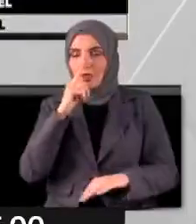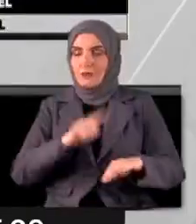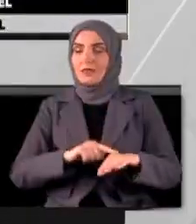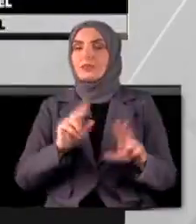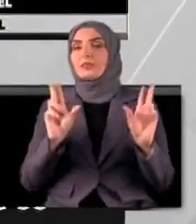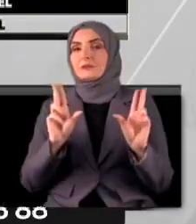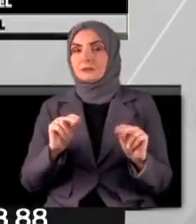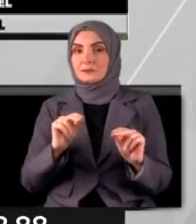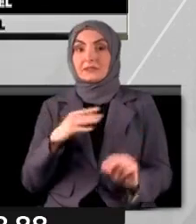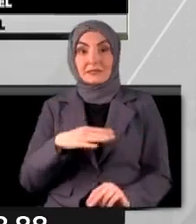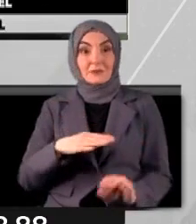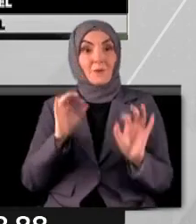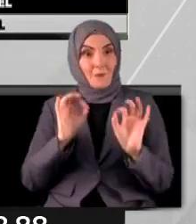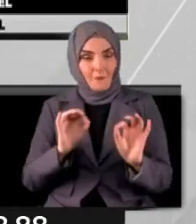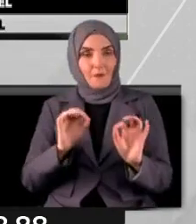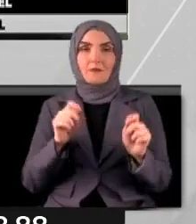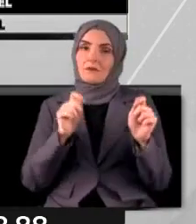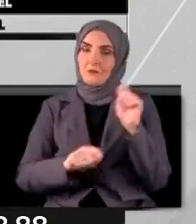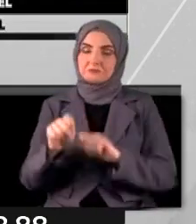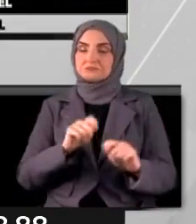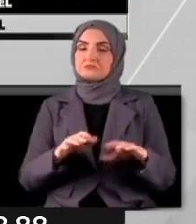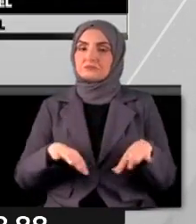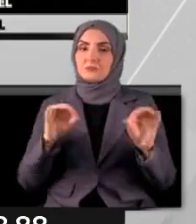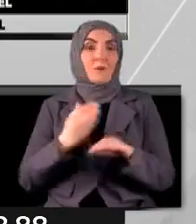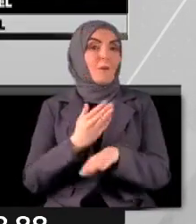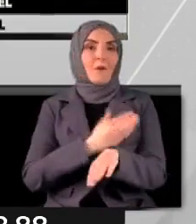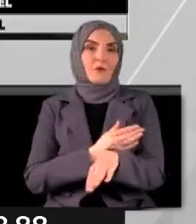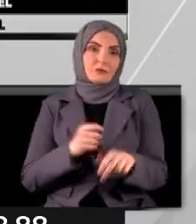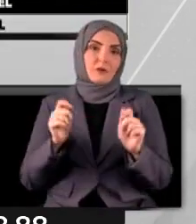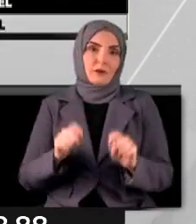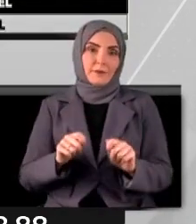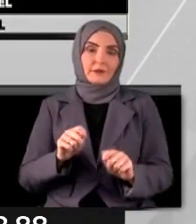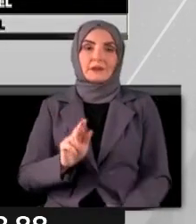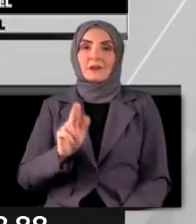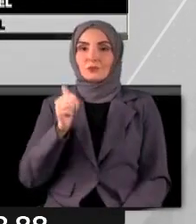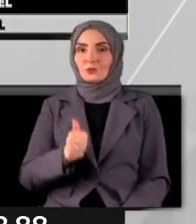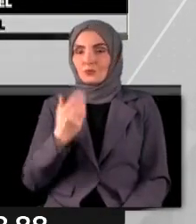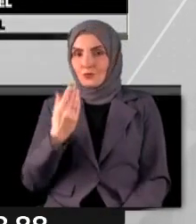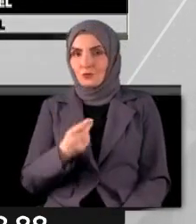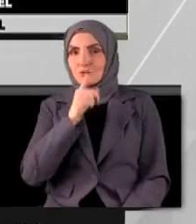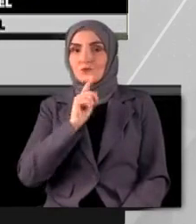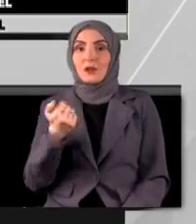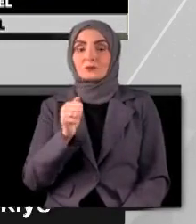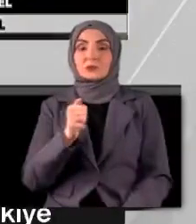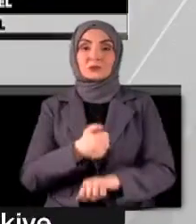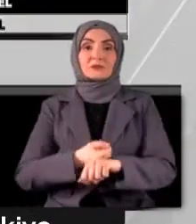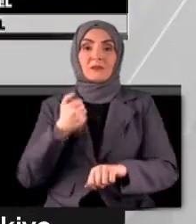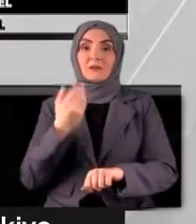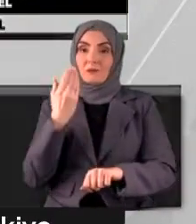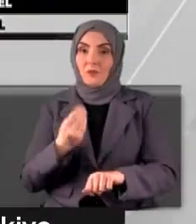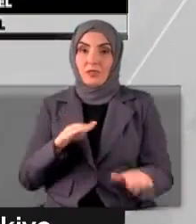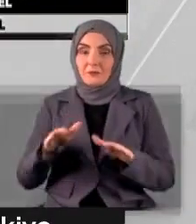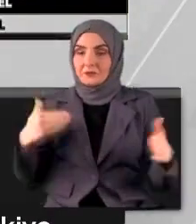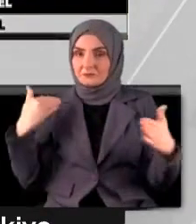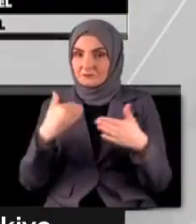yaparız. Daha önce yaptık çünkü. 7. gün, 160. saat. Bugün de sahadayız. Arkadaşlarımız her noktada